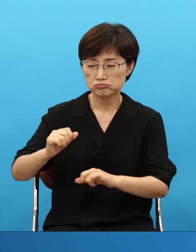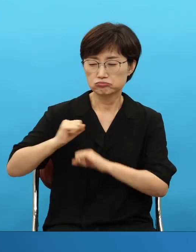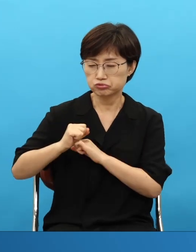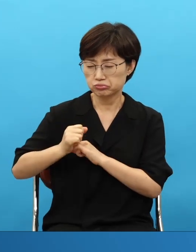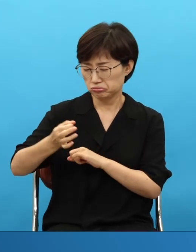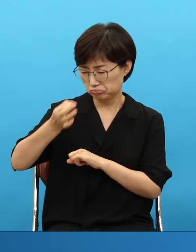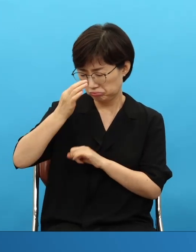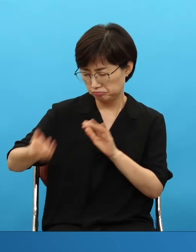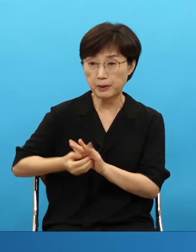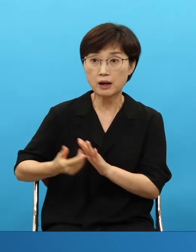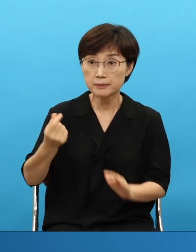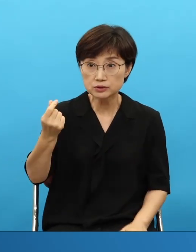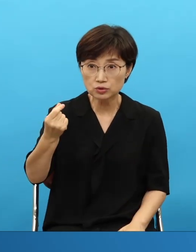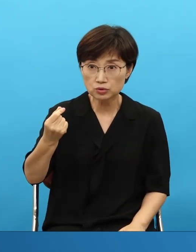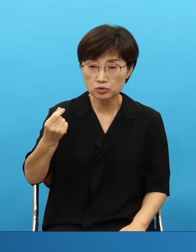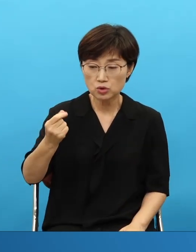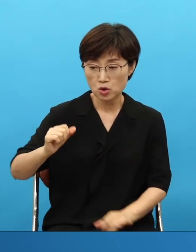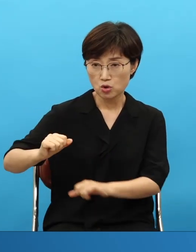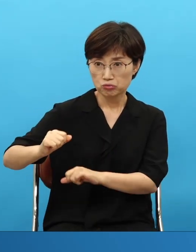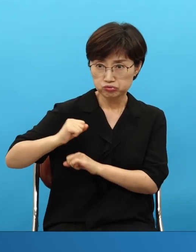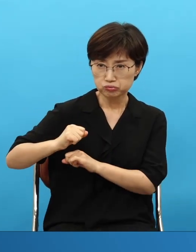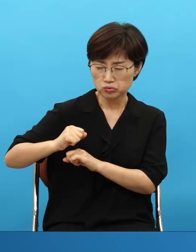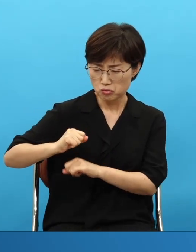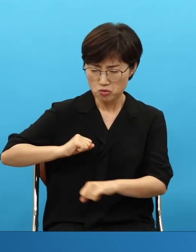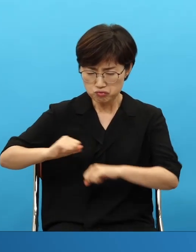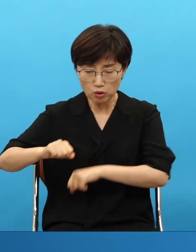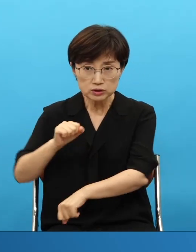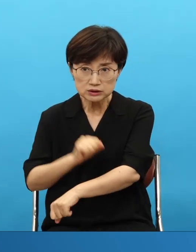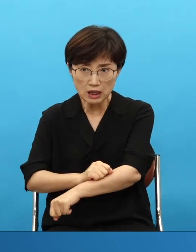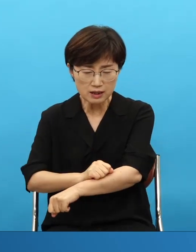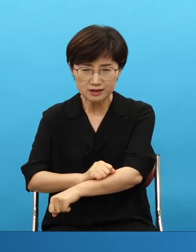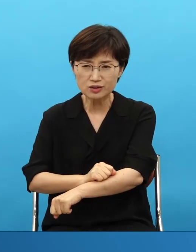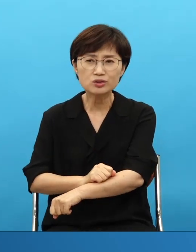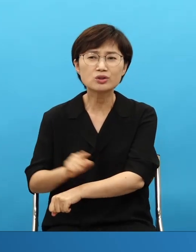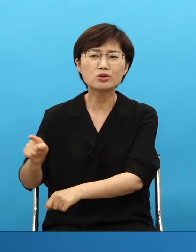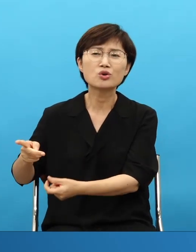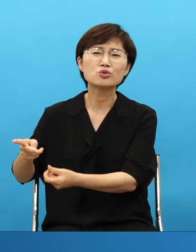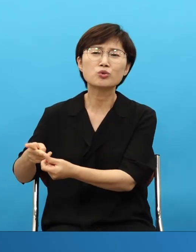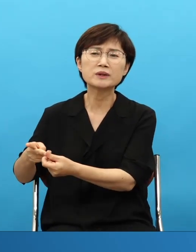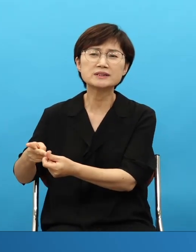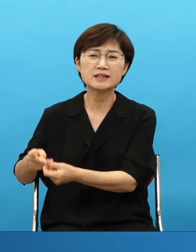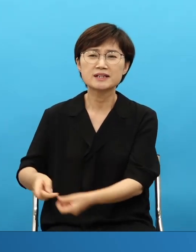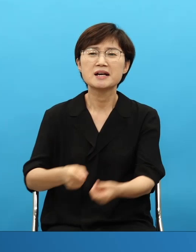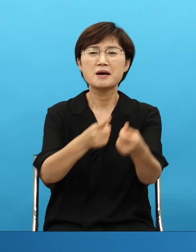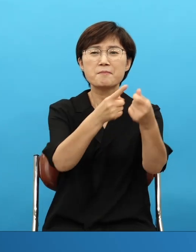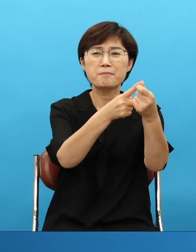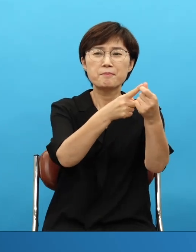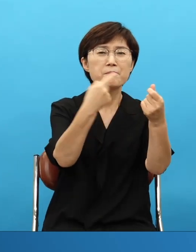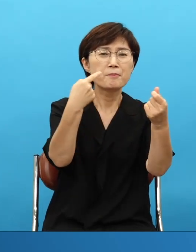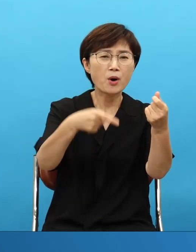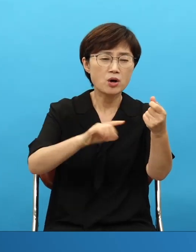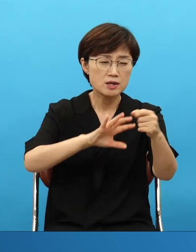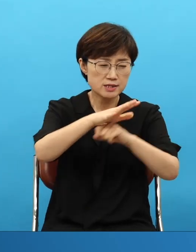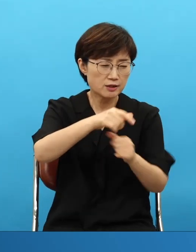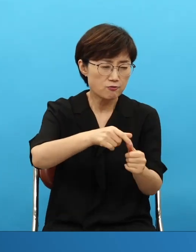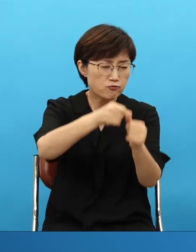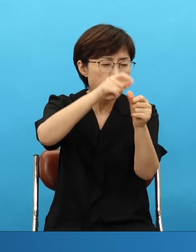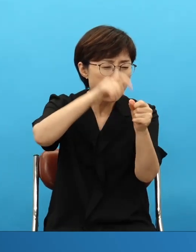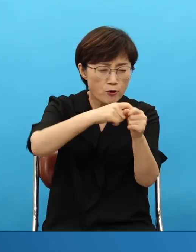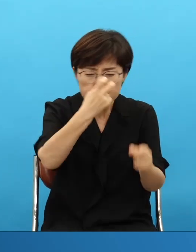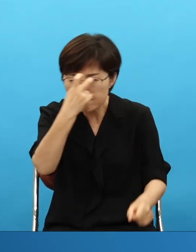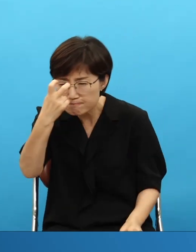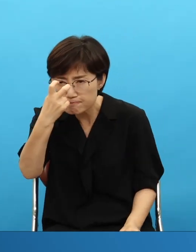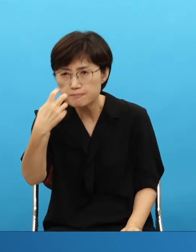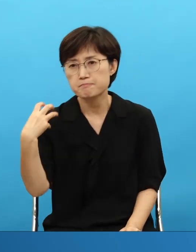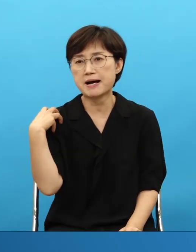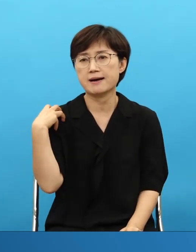그렇죠? 아닙니다. 但不是这样。 세계 살리는 정탐꾼이었습니다. 他们是能够拯救世界的探子。